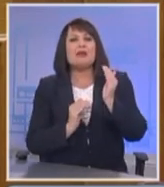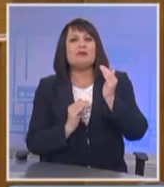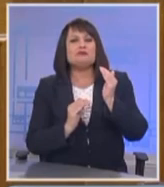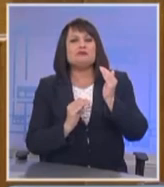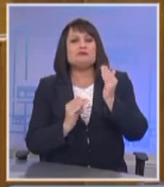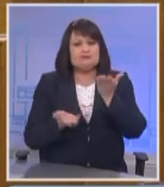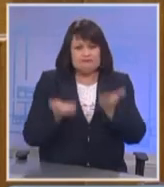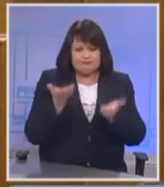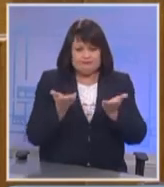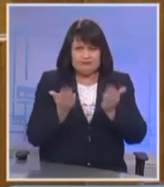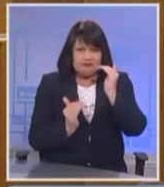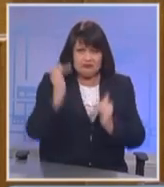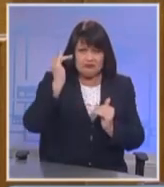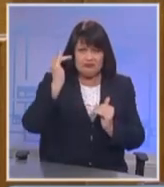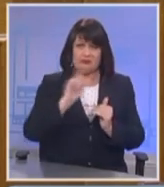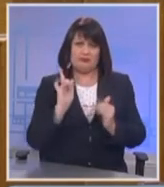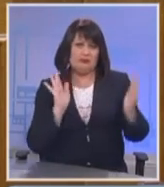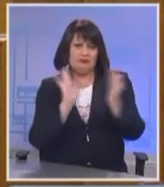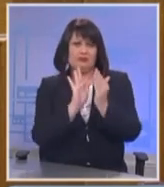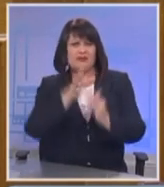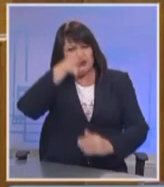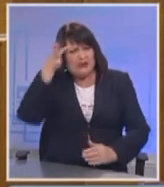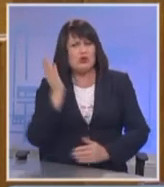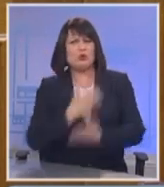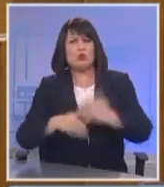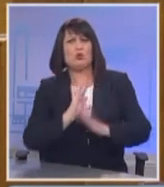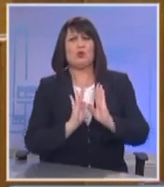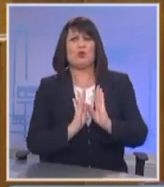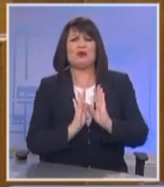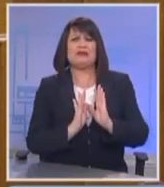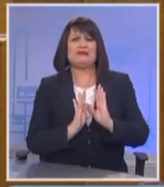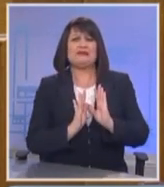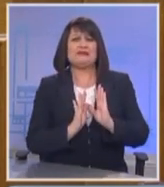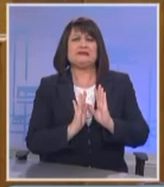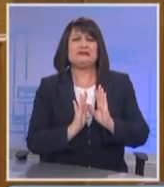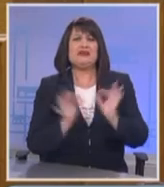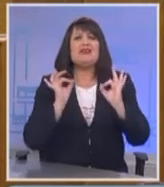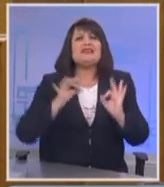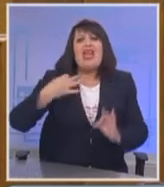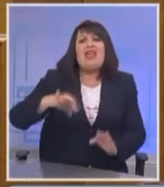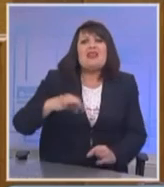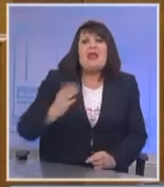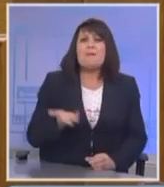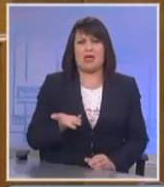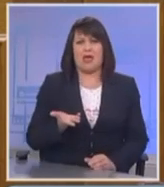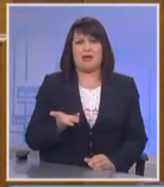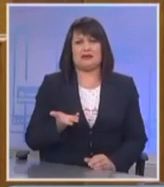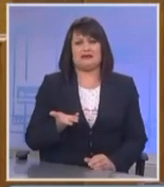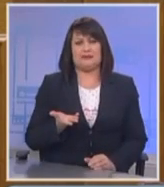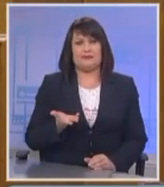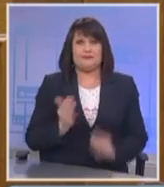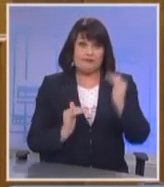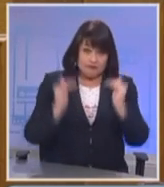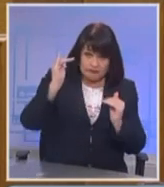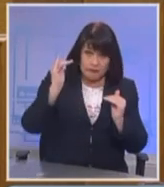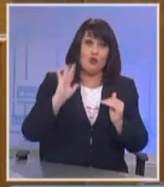μεταχείριση που πρέπει να αντιμετωπίσει το μόχθο που επιτείνεται από τις φυσικές αδυναμίες. Θετικά άνηση μεταχείριση